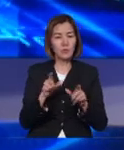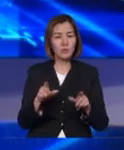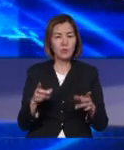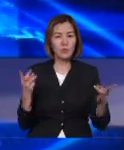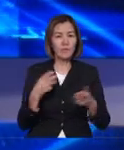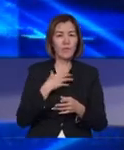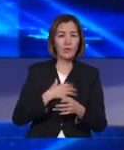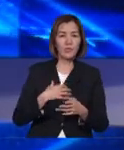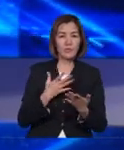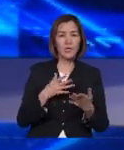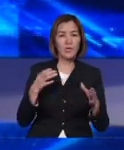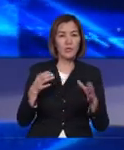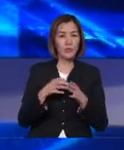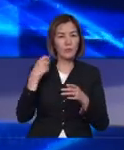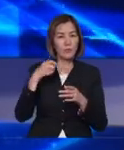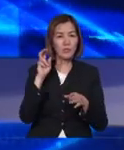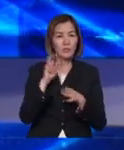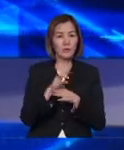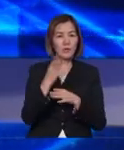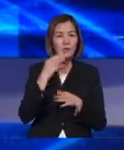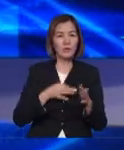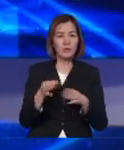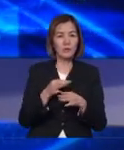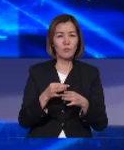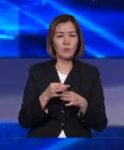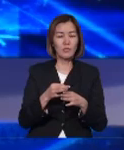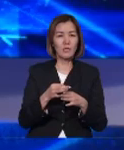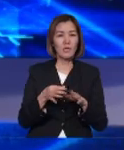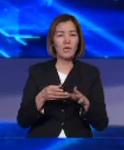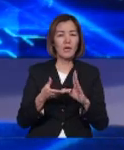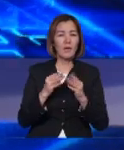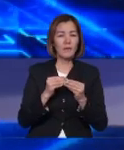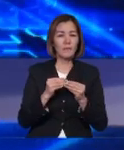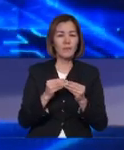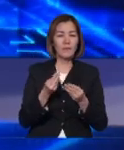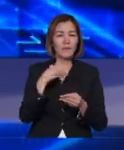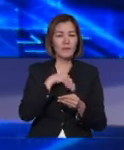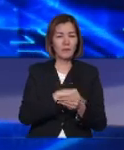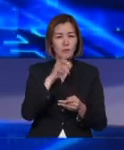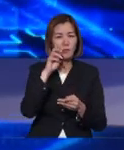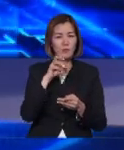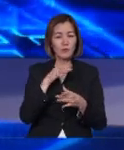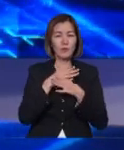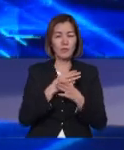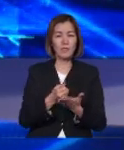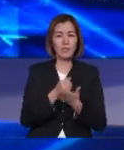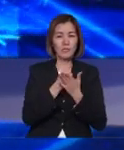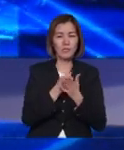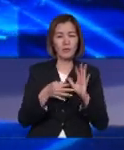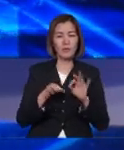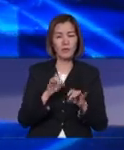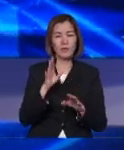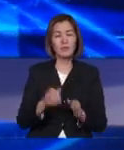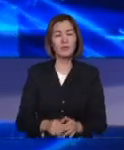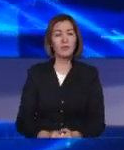группа встретилась с одним из представителей бизнеса Алматинской области и узнала об эффективности государственных мер в поддержке Подробности